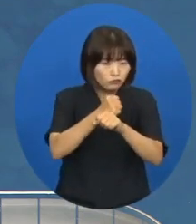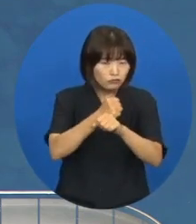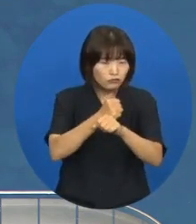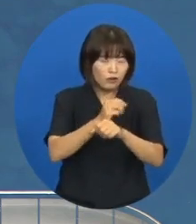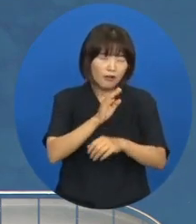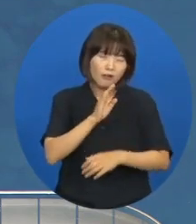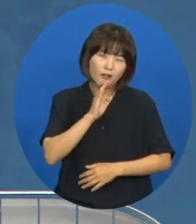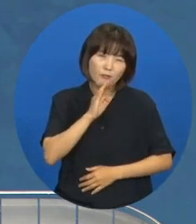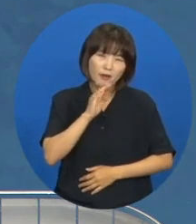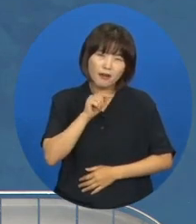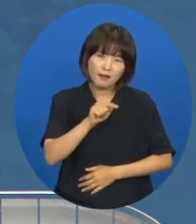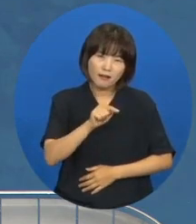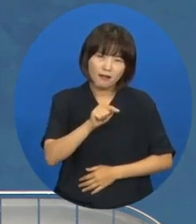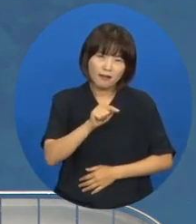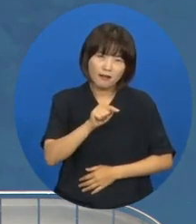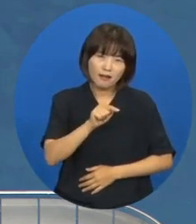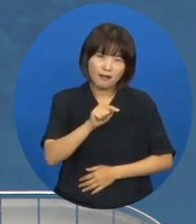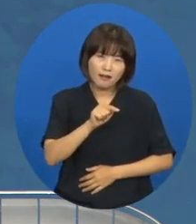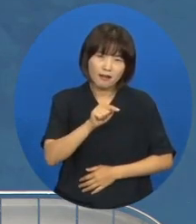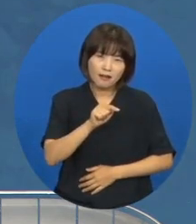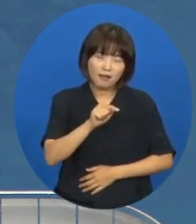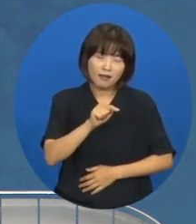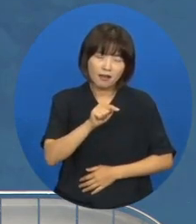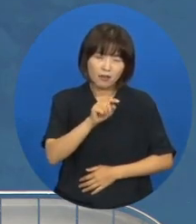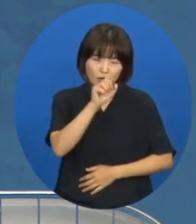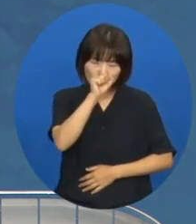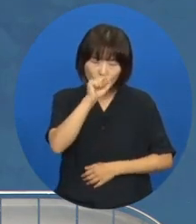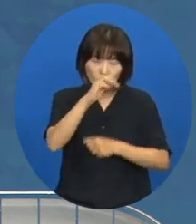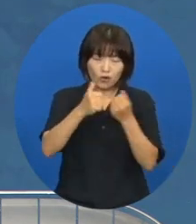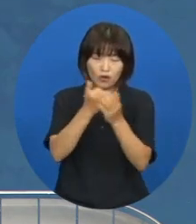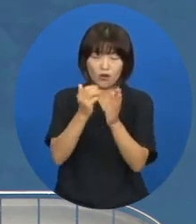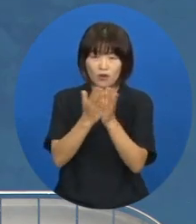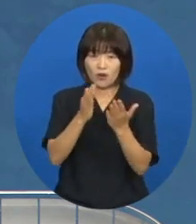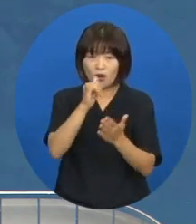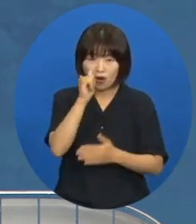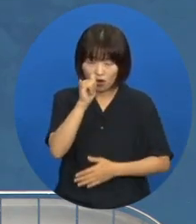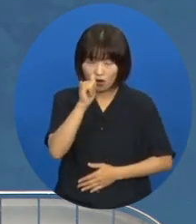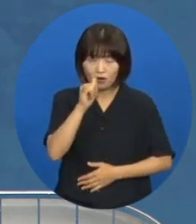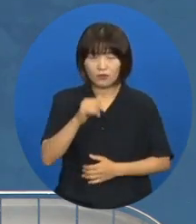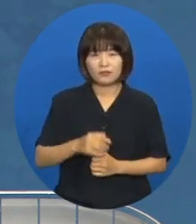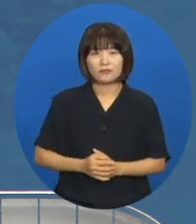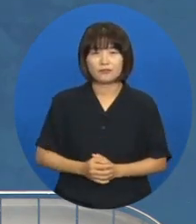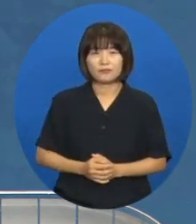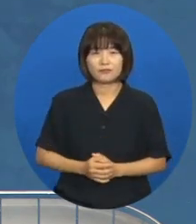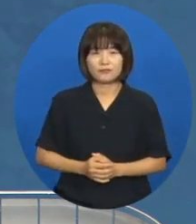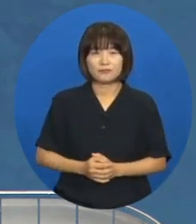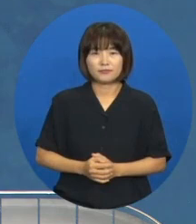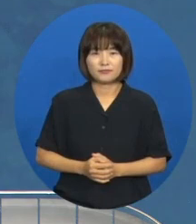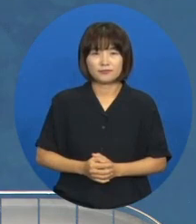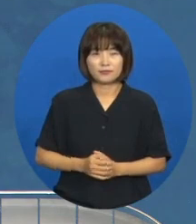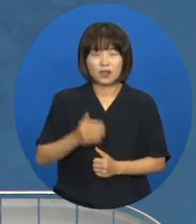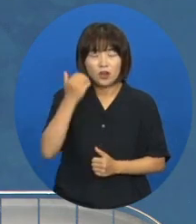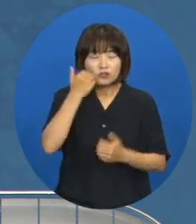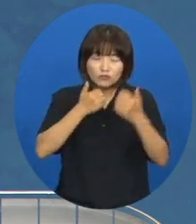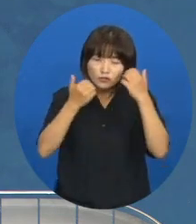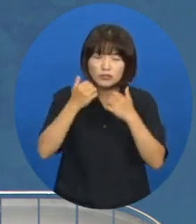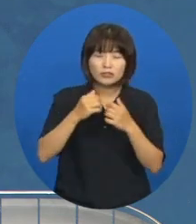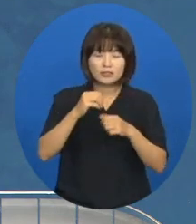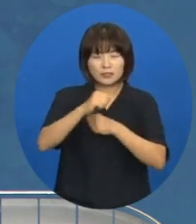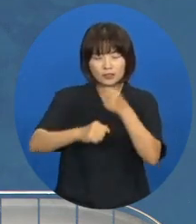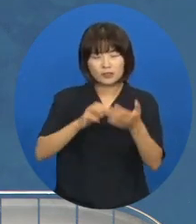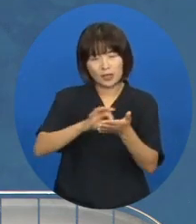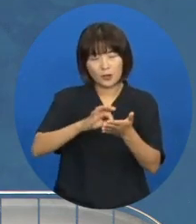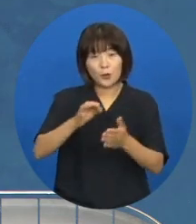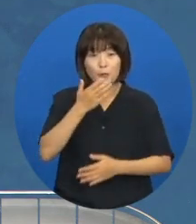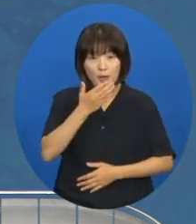성경을 출시도 되어 있어요. 누구든지 자유롭게 쓸 수 있어요. 그리고 말씀이